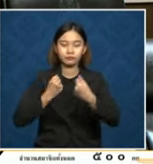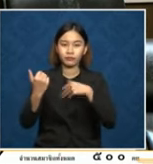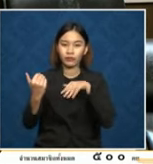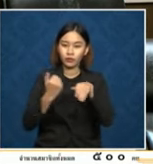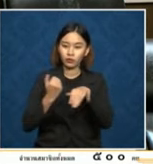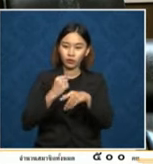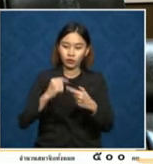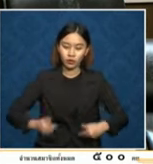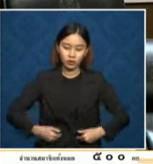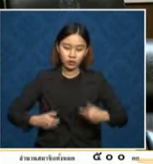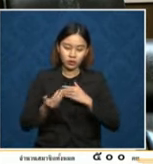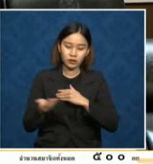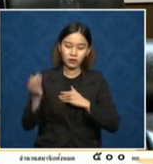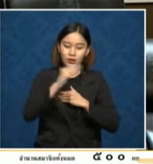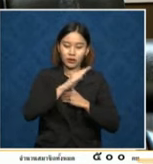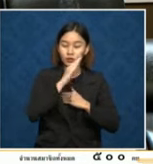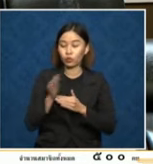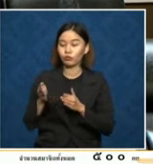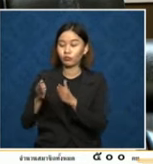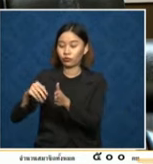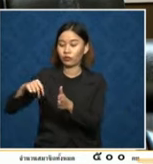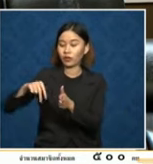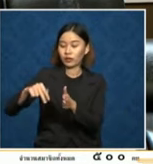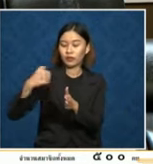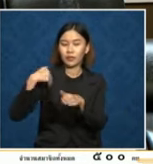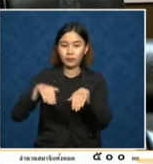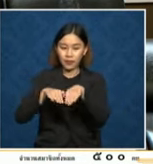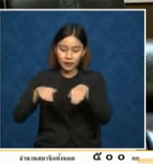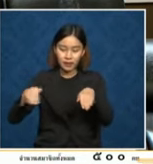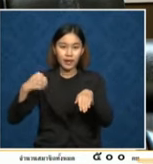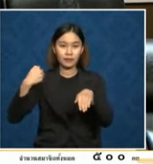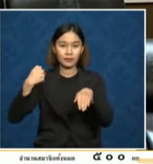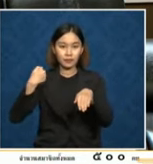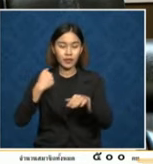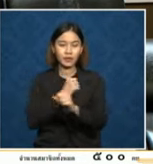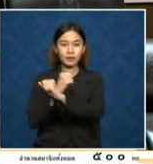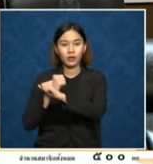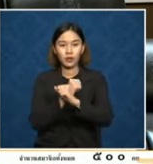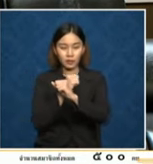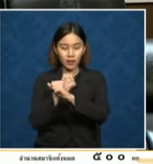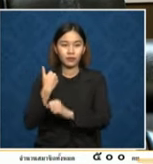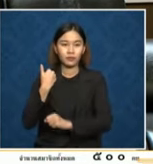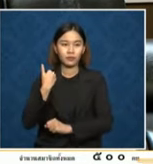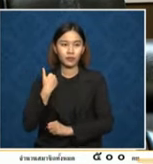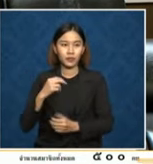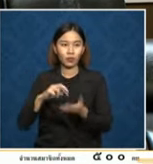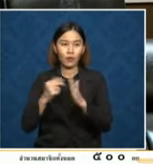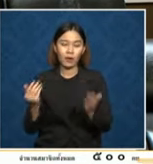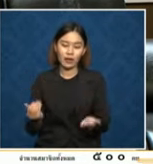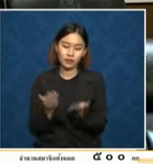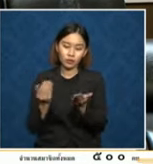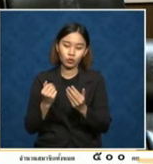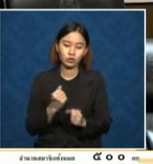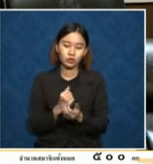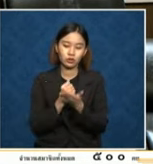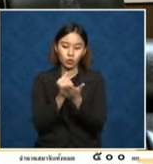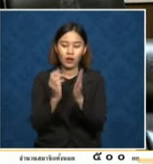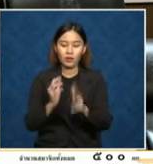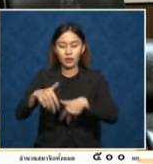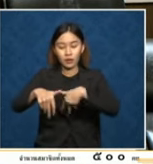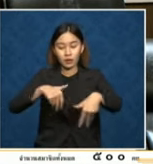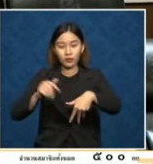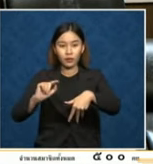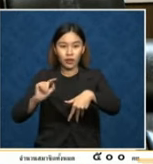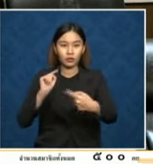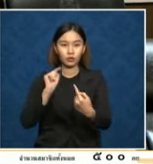ต์ในชีวิตประจำวันถ้าหากว่าเราทำทางเท้าเพิ่มที่มีประสิทธิภาพมีความปลอดภัยก็จะเป็นการสนับสนุนให้พี่น้องประชาชนมา